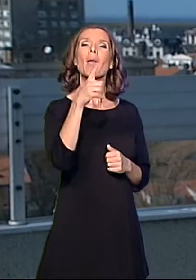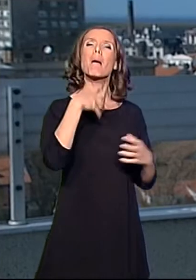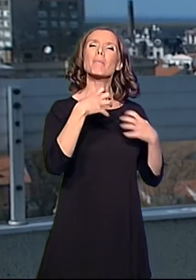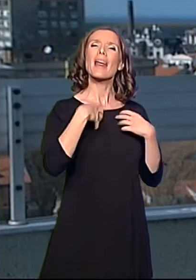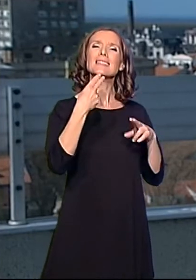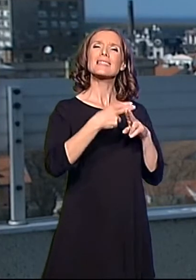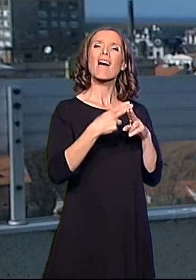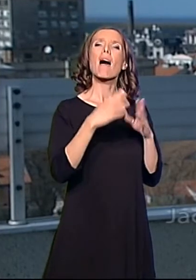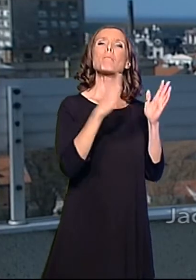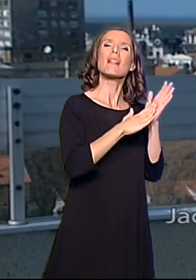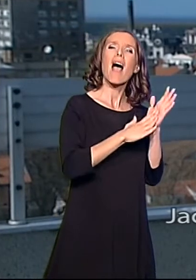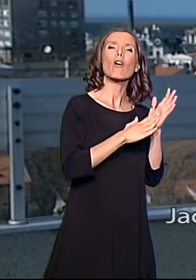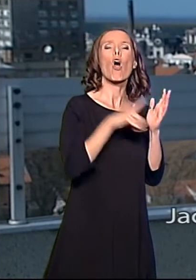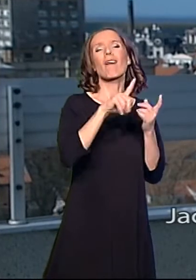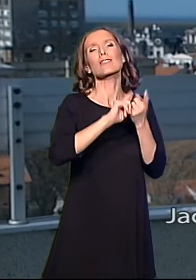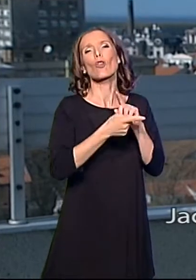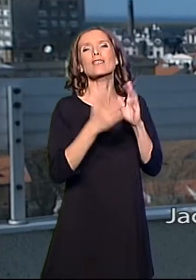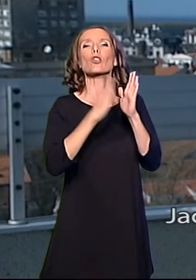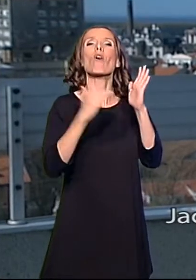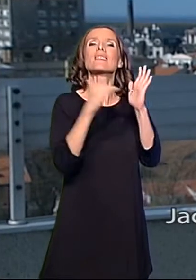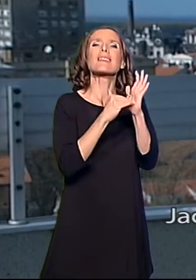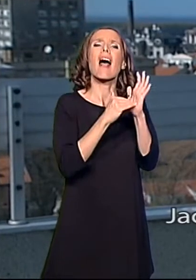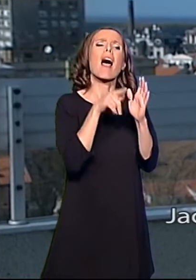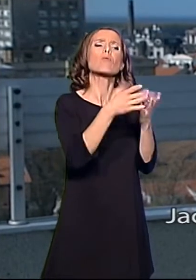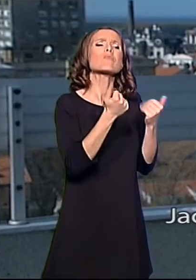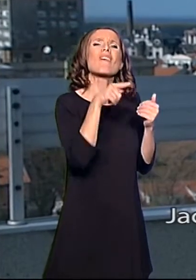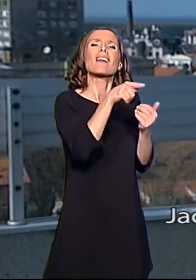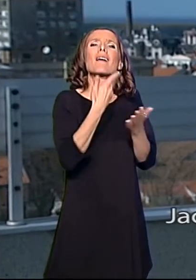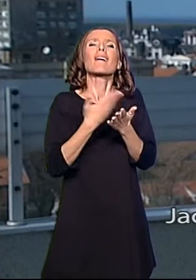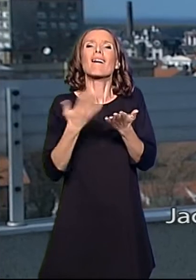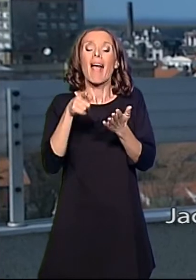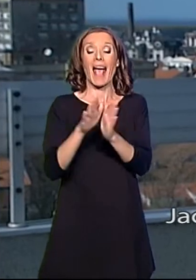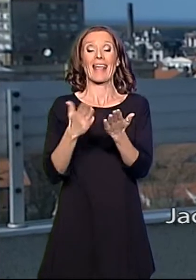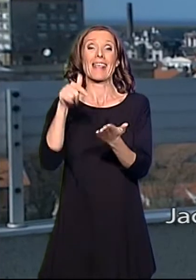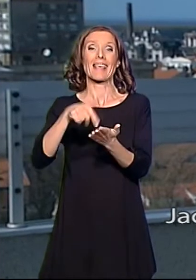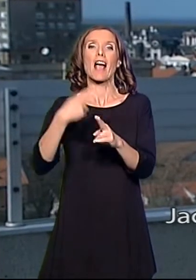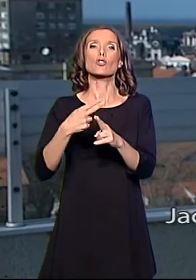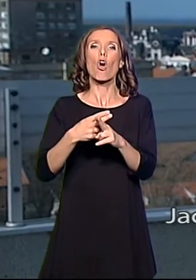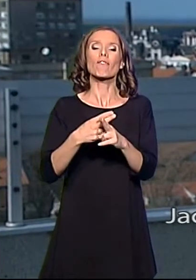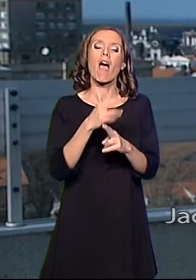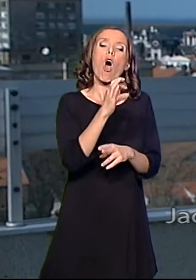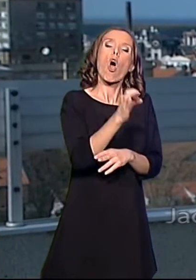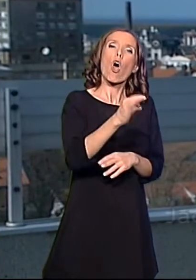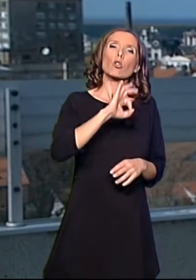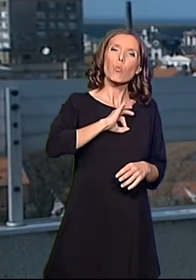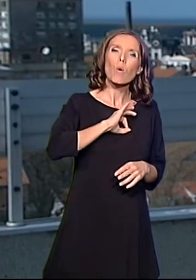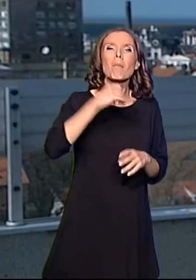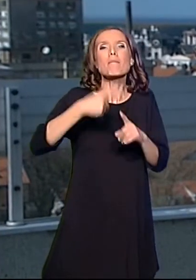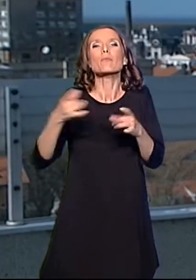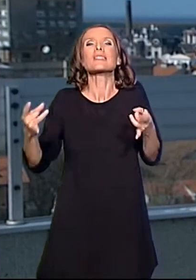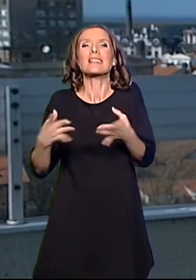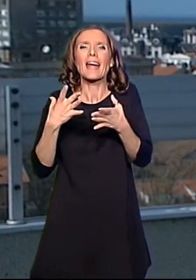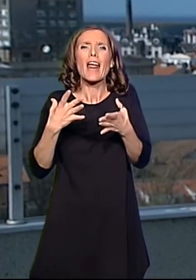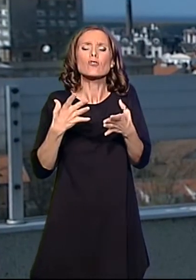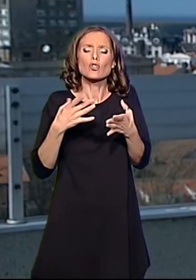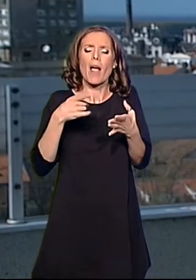Kod se jest Novi Zeland proizašla je zapravo iz knjige koja se zove O dugmetu i sreći. A uopšte ta tema me